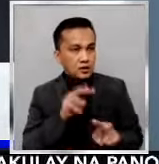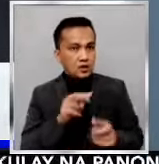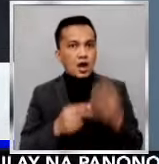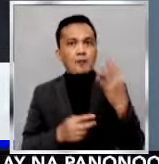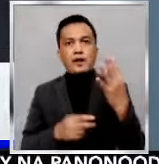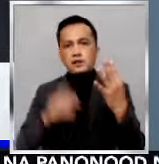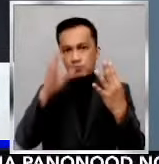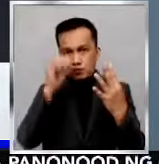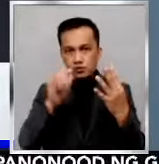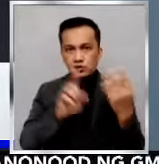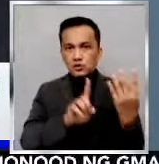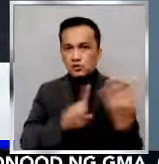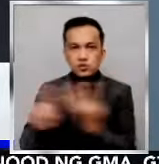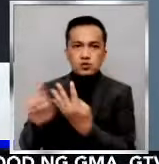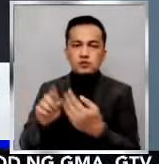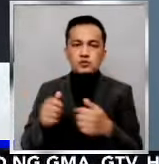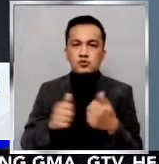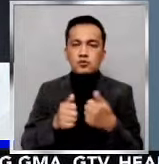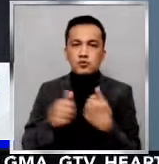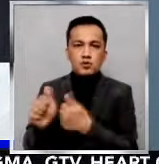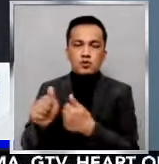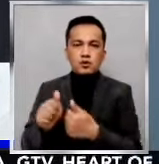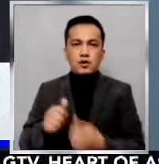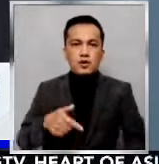pumasok. Armado na po ng baril.